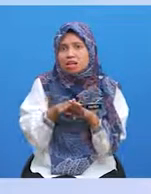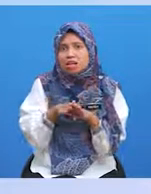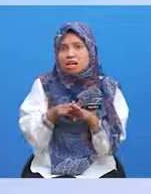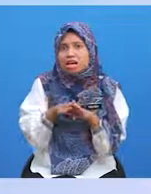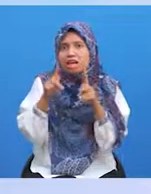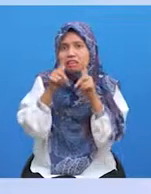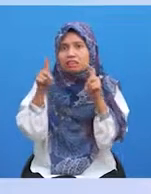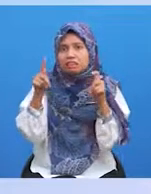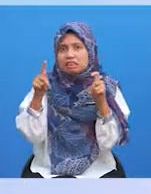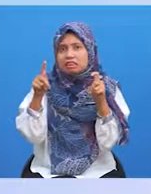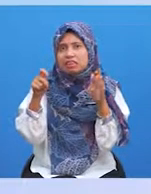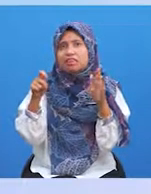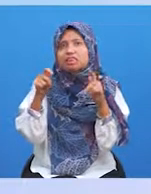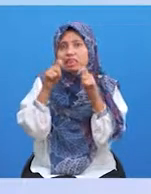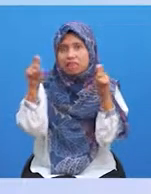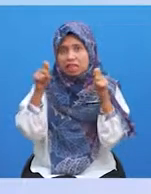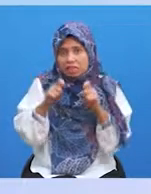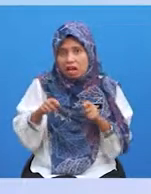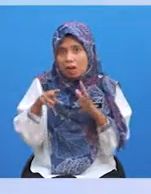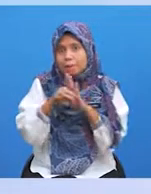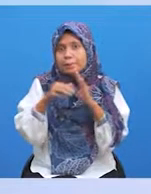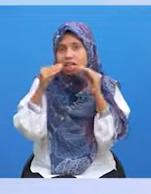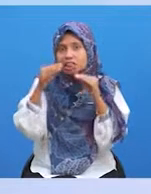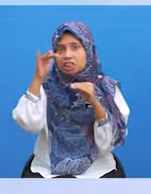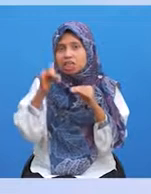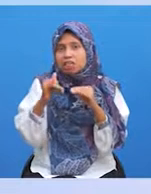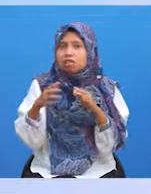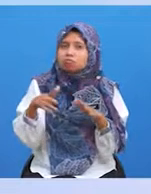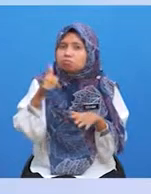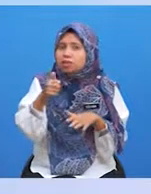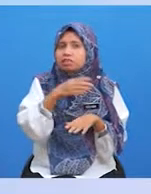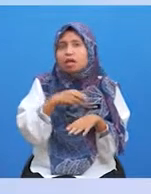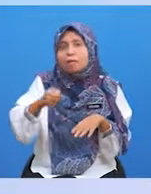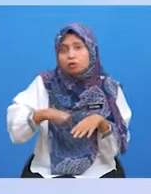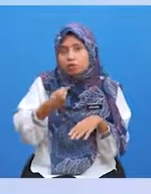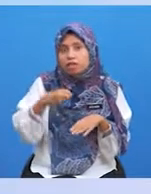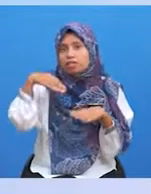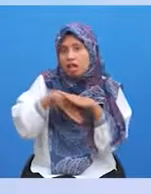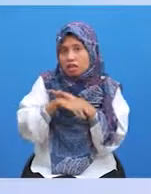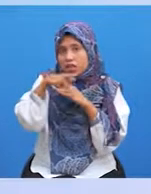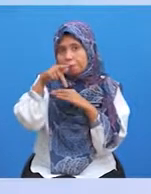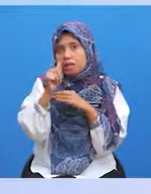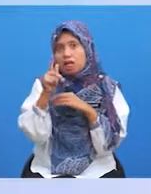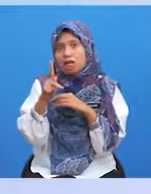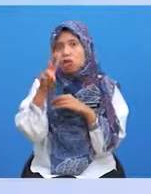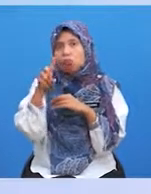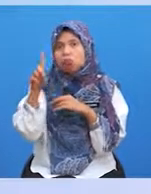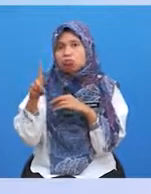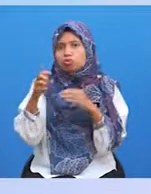teknik mengajar yang menarik dan menyeronokkan. Dalam